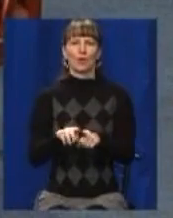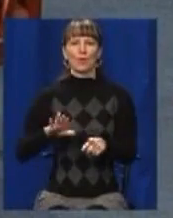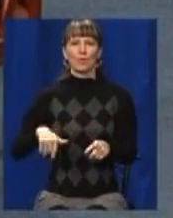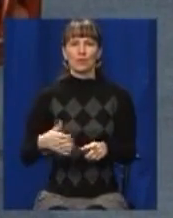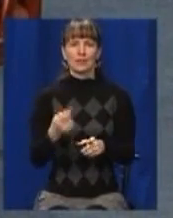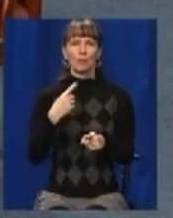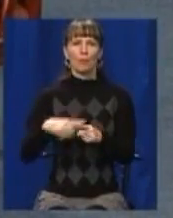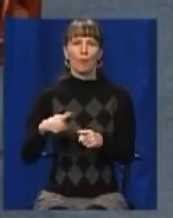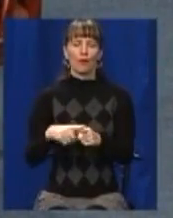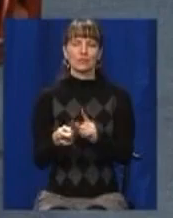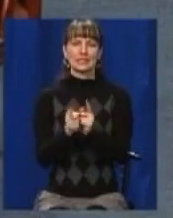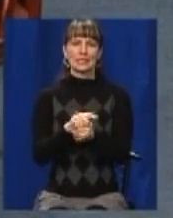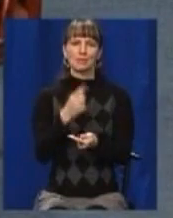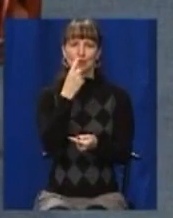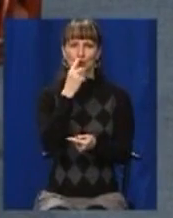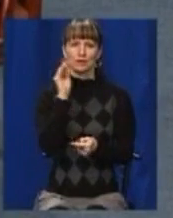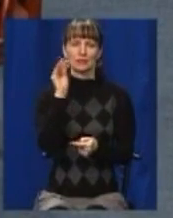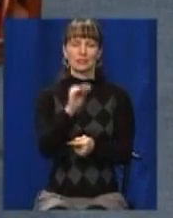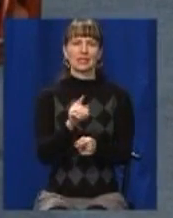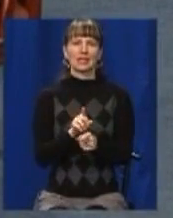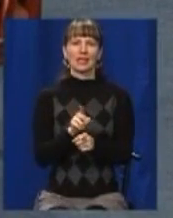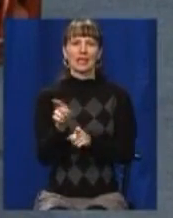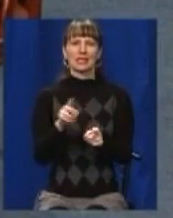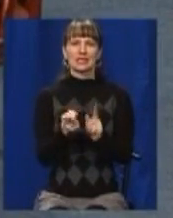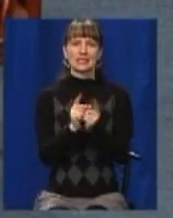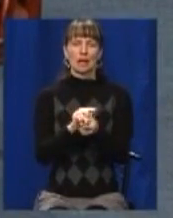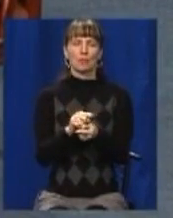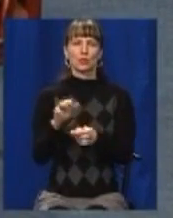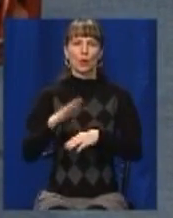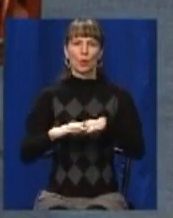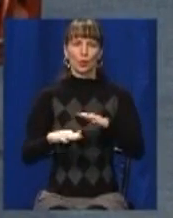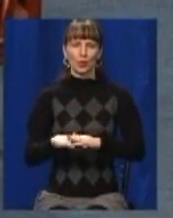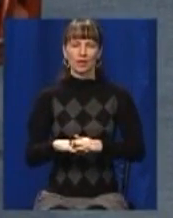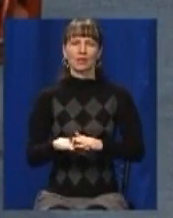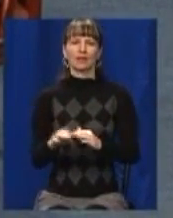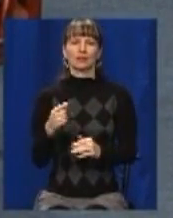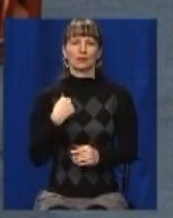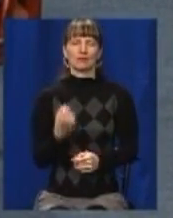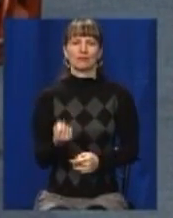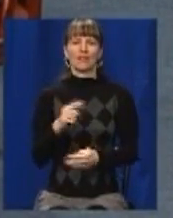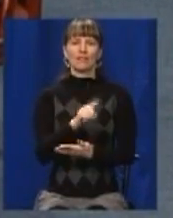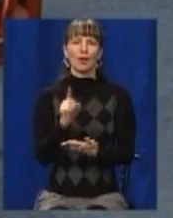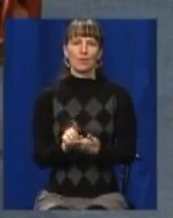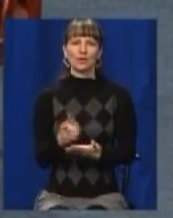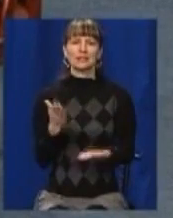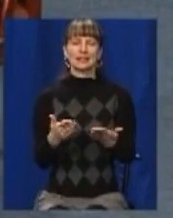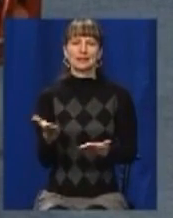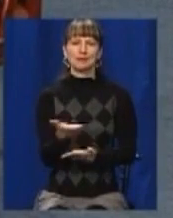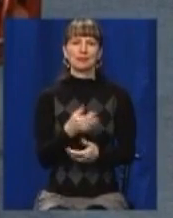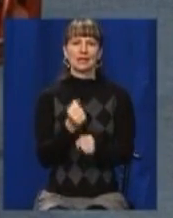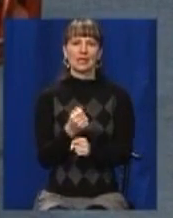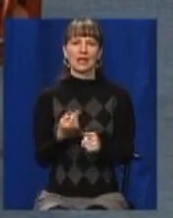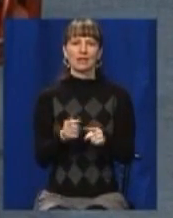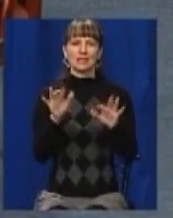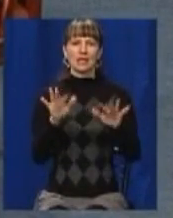взяти моркву замість носа, щоб в неї була, да, там гілки замість рук. А от, до речі, чомусь в мене виникло зараз запитання, якщо ми робимо цю